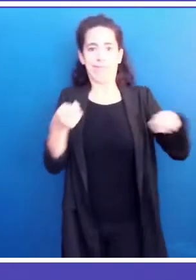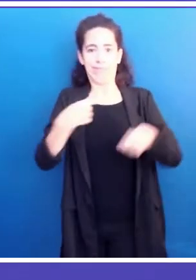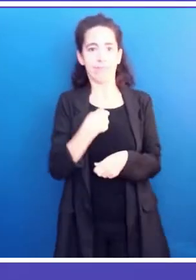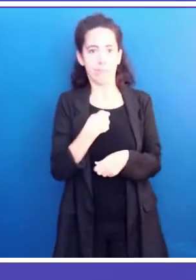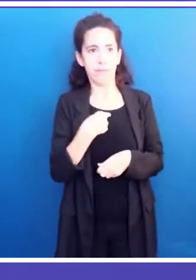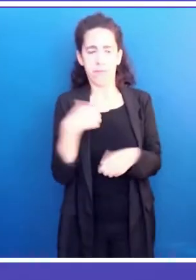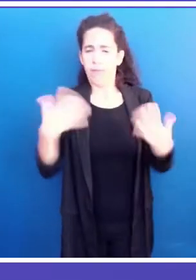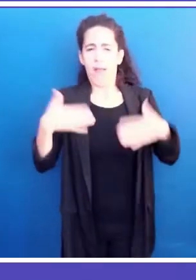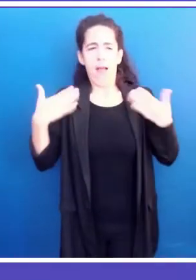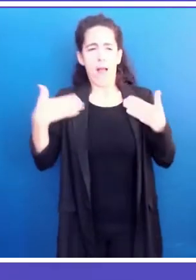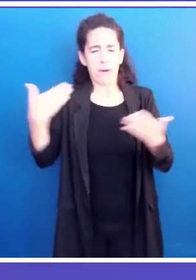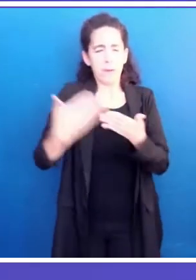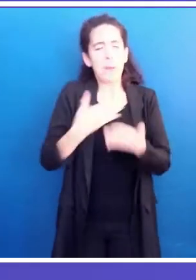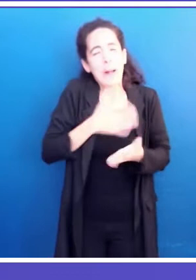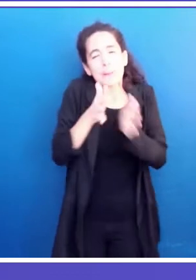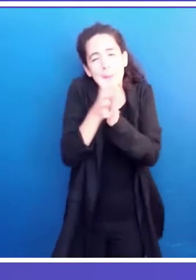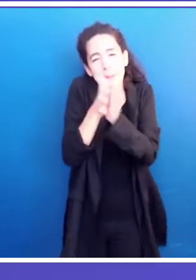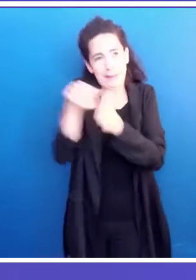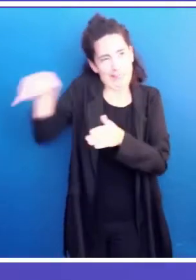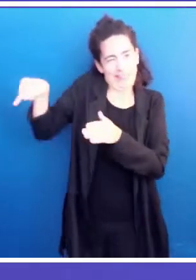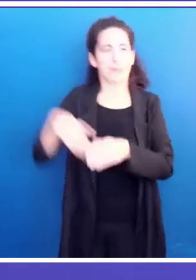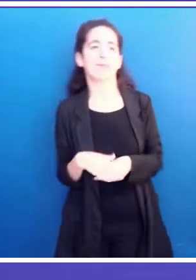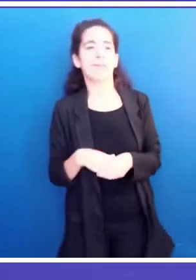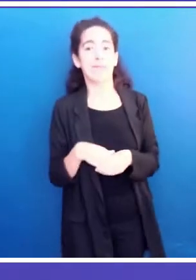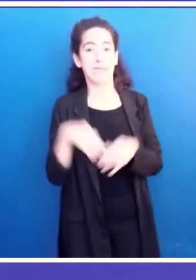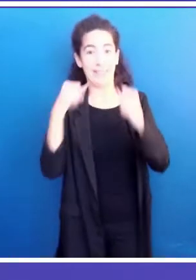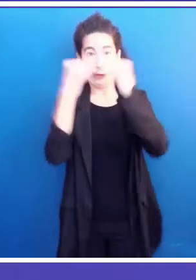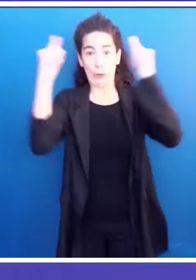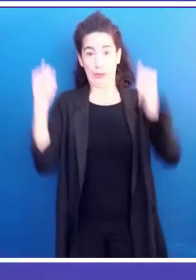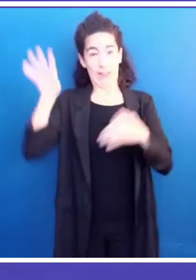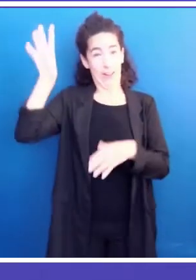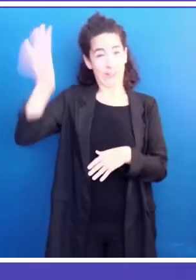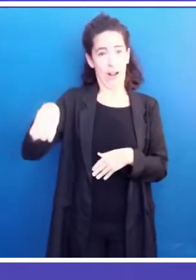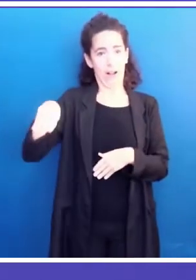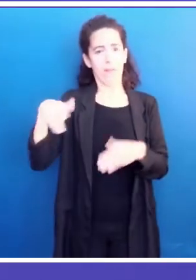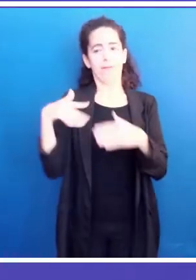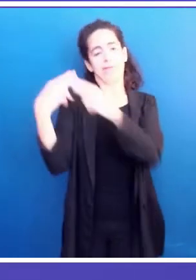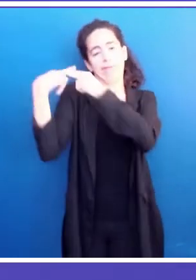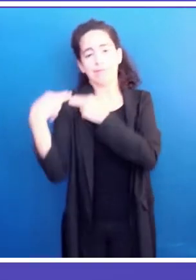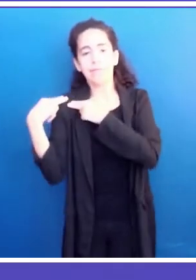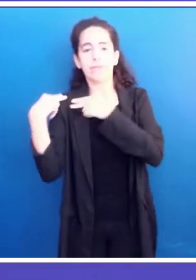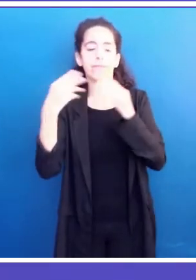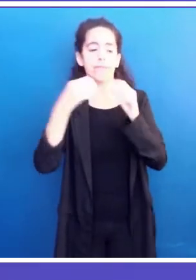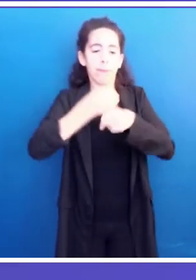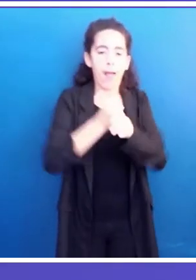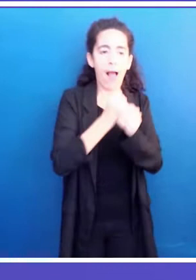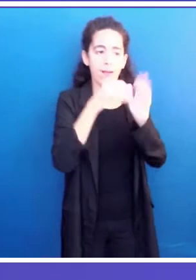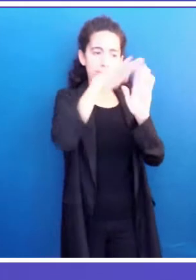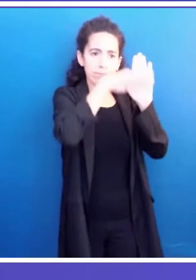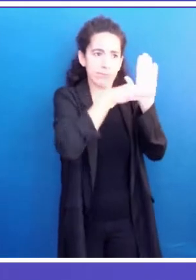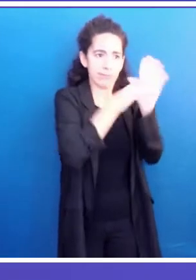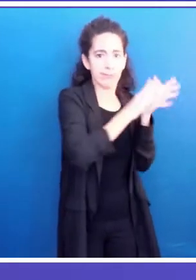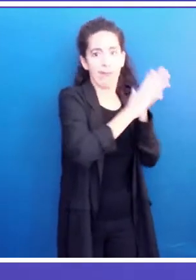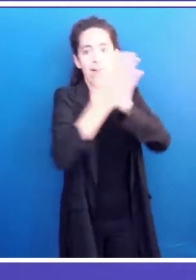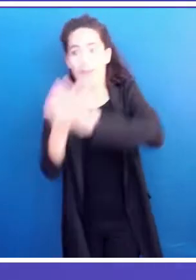3 سنوات كما ذكرت الرئيسة. هو معهد يقوم بتنسيق وتقييم